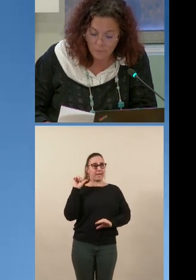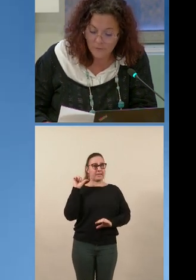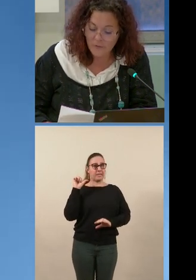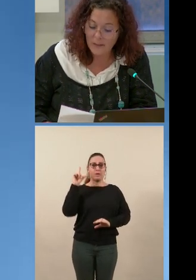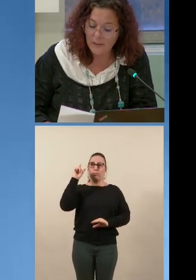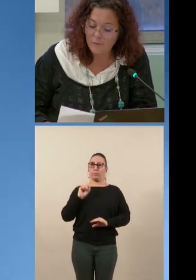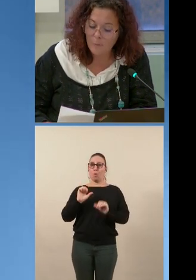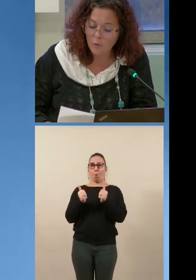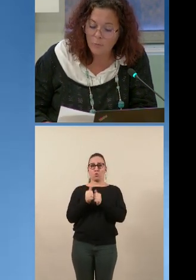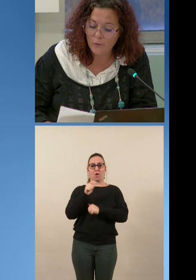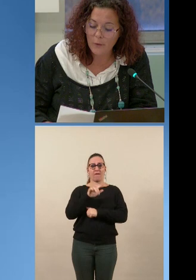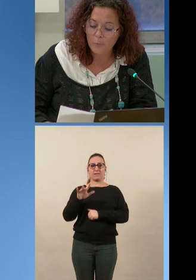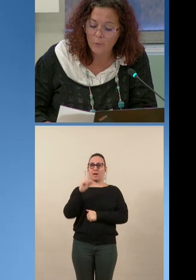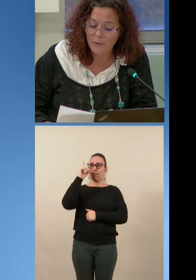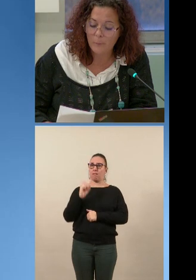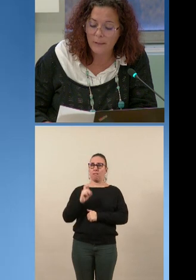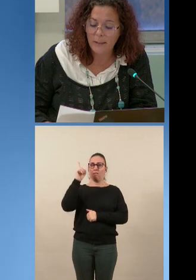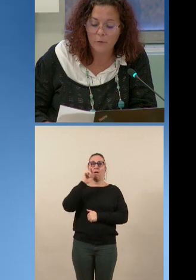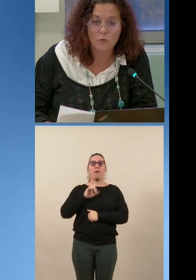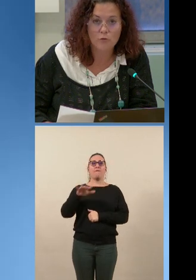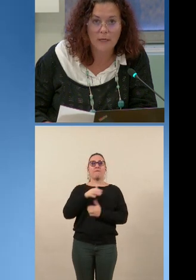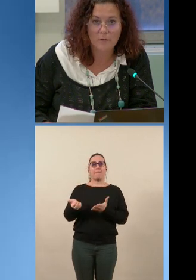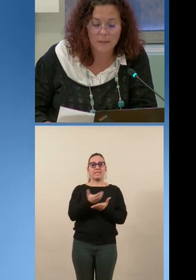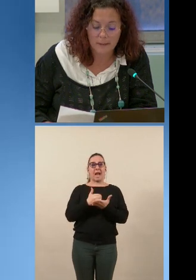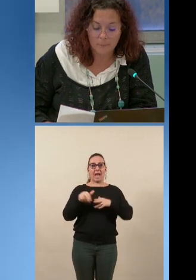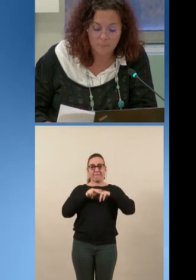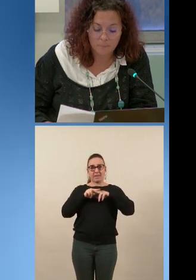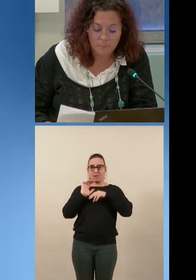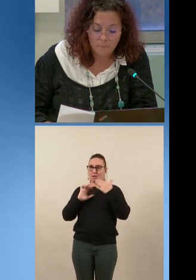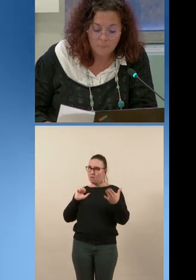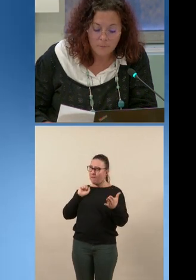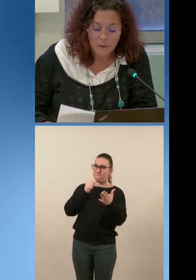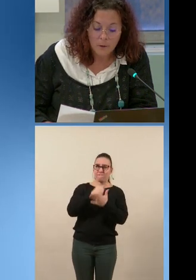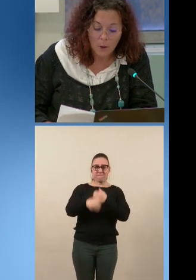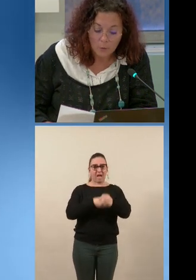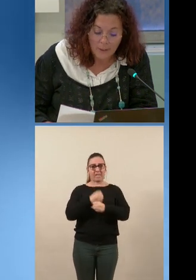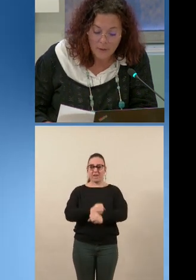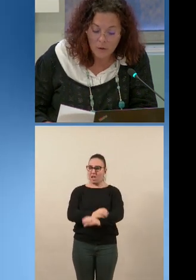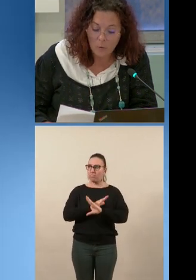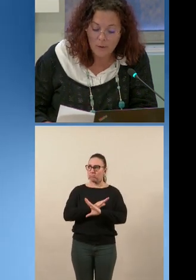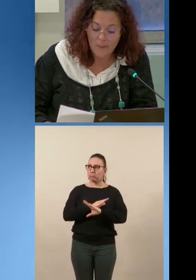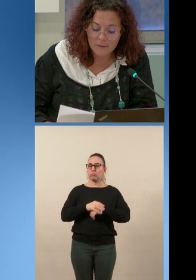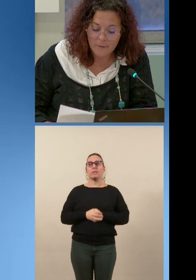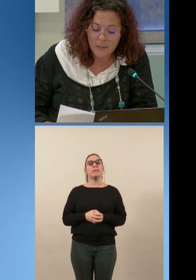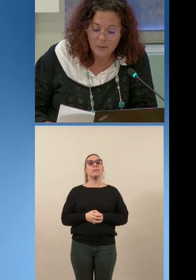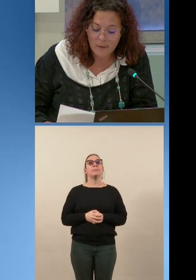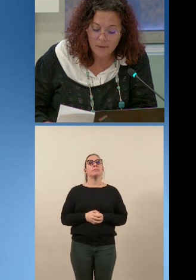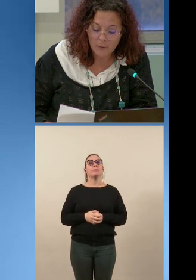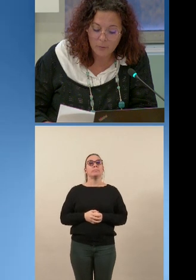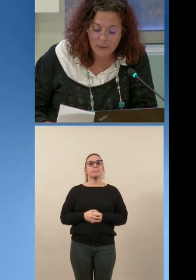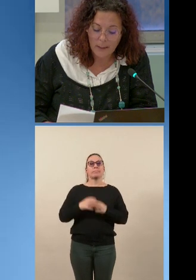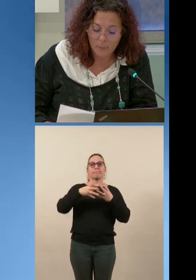11h25 les femmes ont commencé à ne plus être payées et ce jusqu'à la fin de l'année une année encore où les personnes